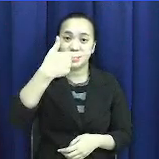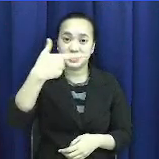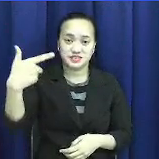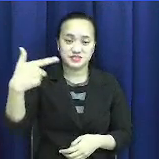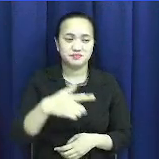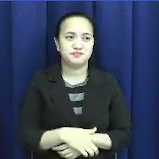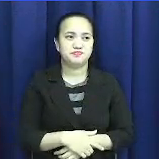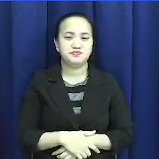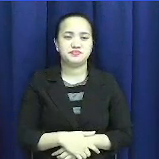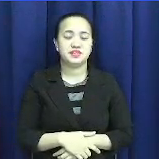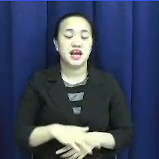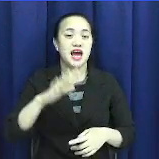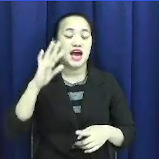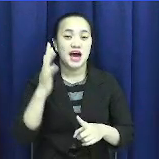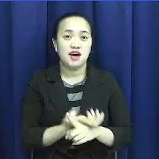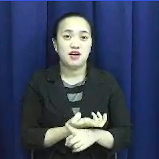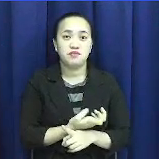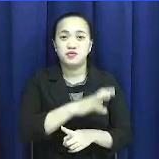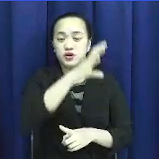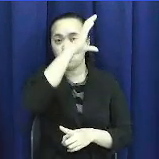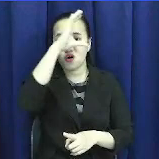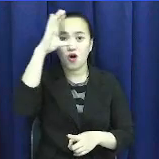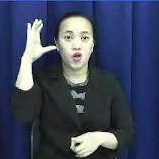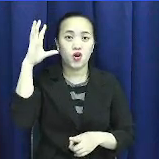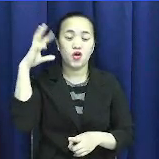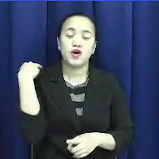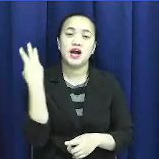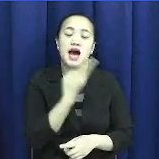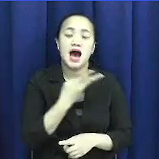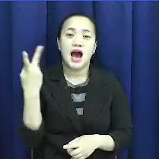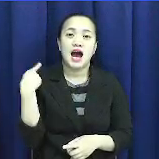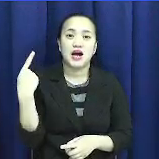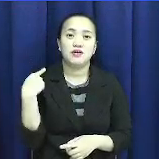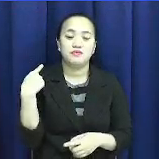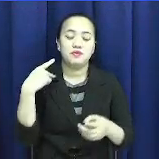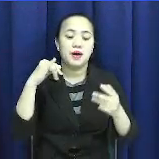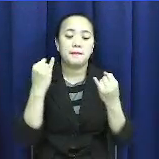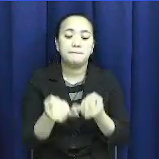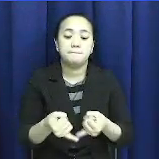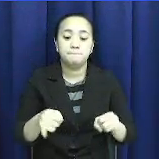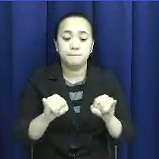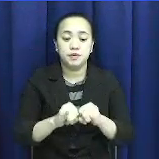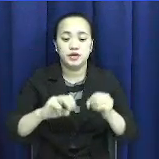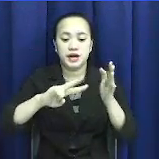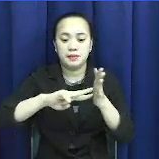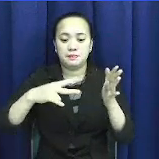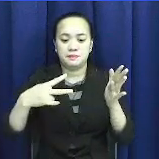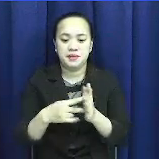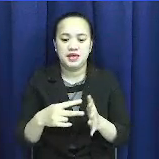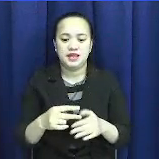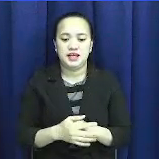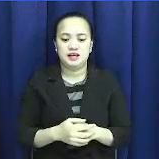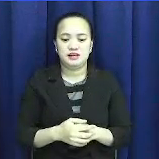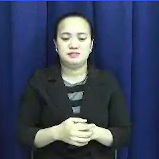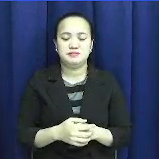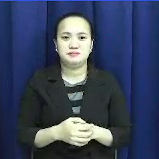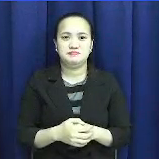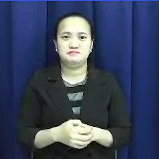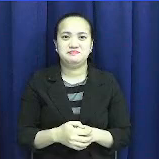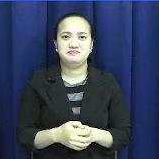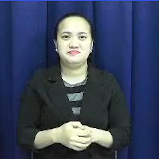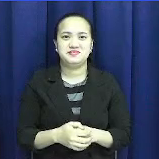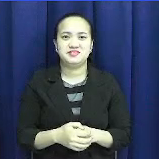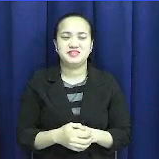simbolo, merong katapat na halaga. Sana wala naman pong gumawa sa inyo ng ganyan. Ano po?